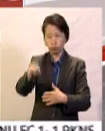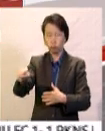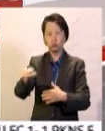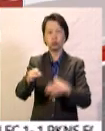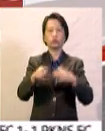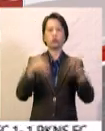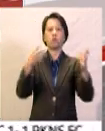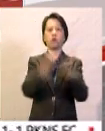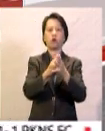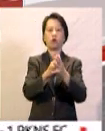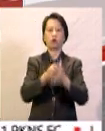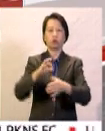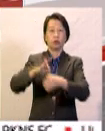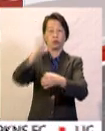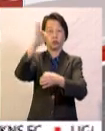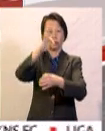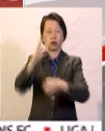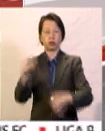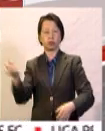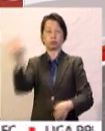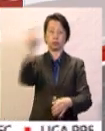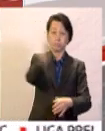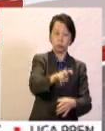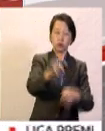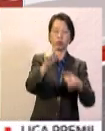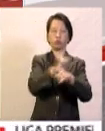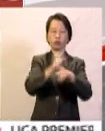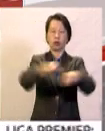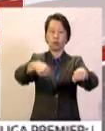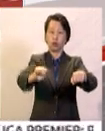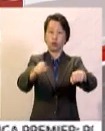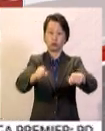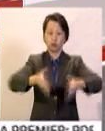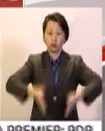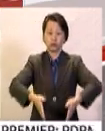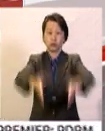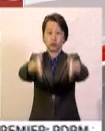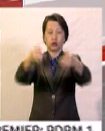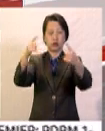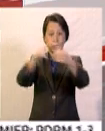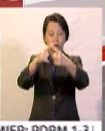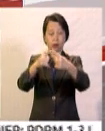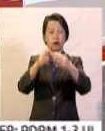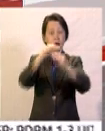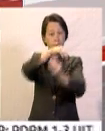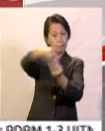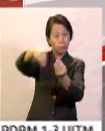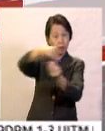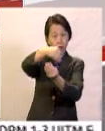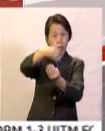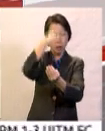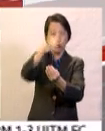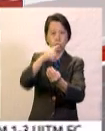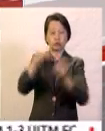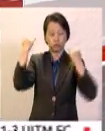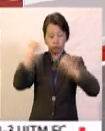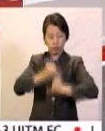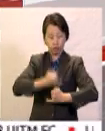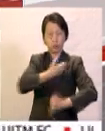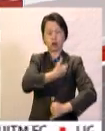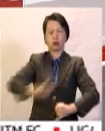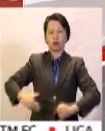semangat Suhadi Sulaiman untuk mengembara menggunakan motosikal melalui jalan darat ke Tanah Suci Mekah bagi menunaikan ibadah